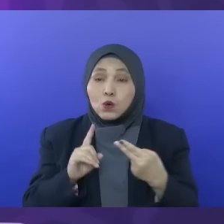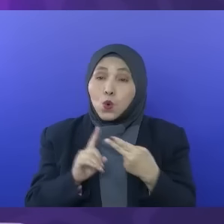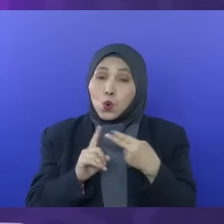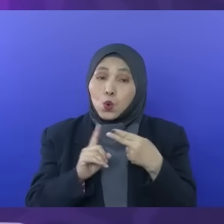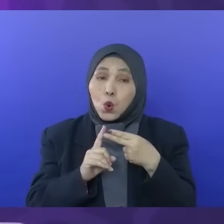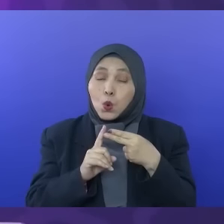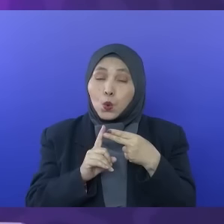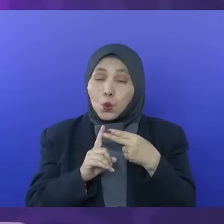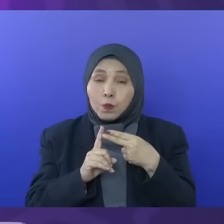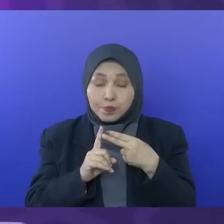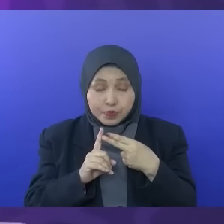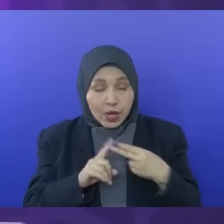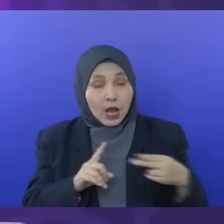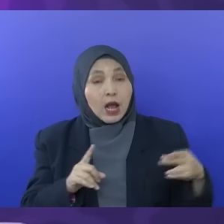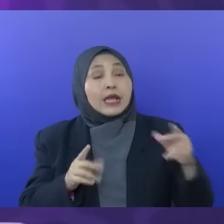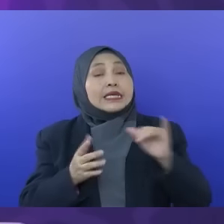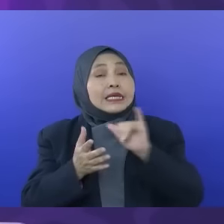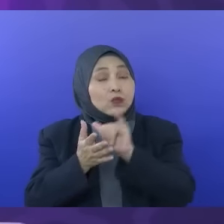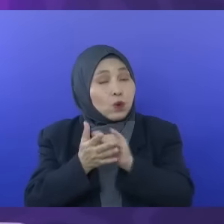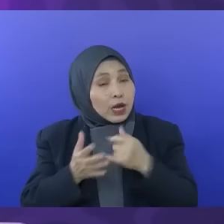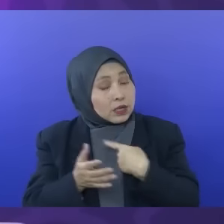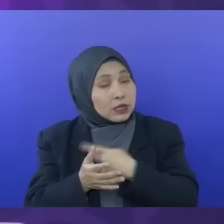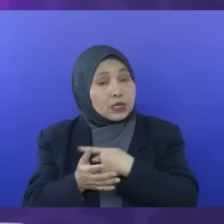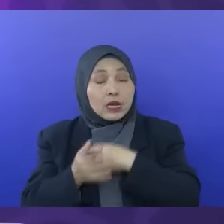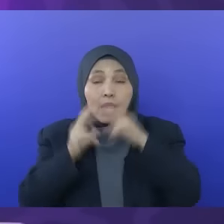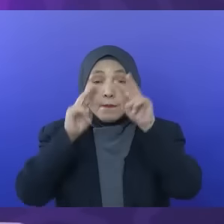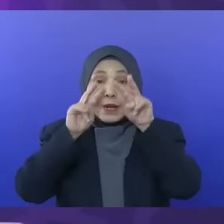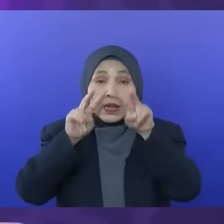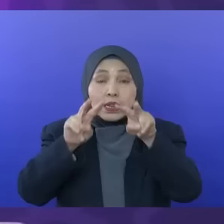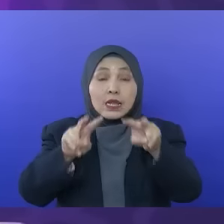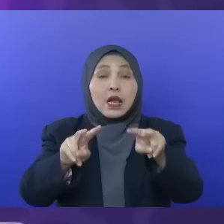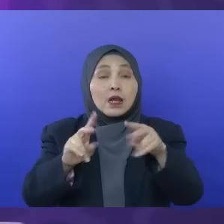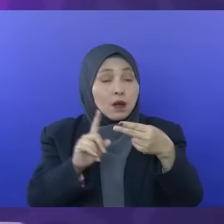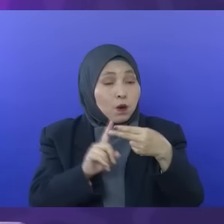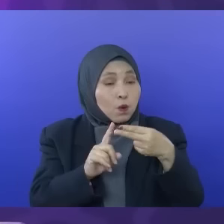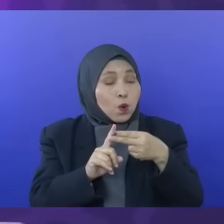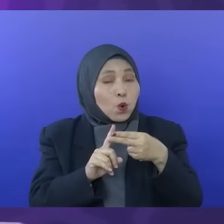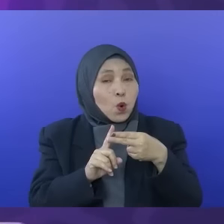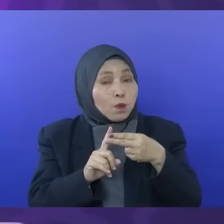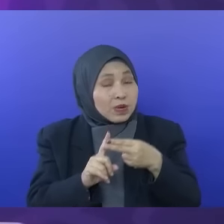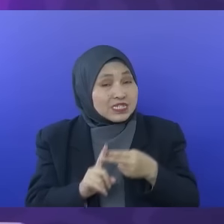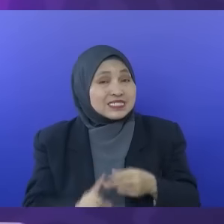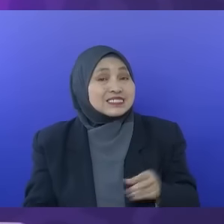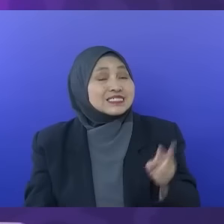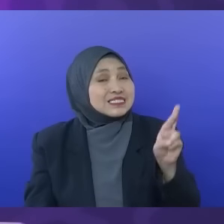sebutan Huruf ya itulah melihat huruf dzal